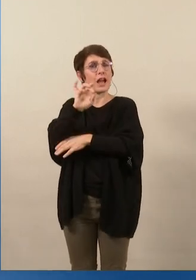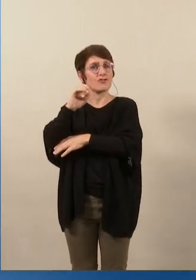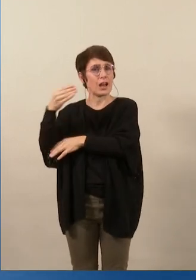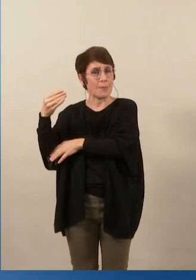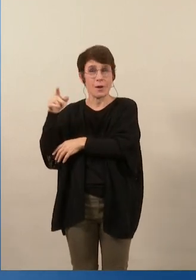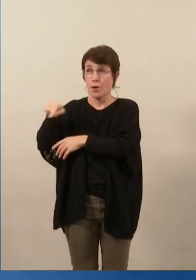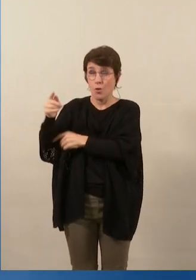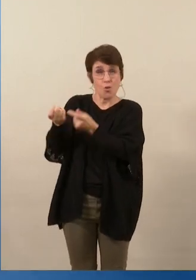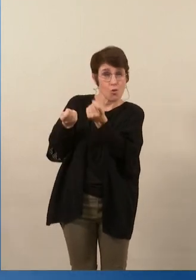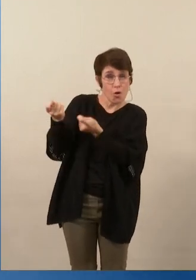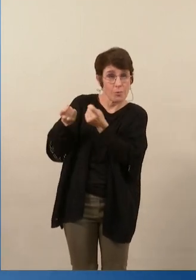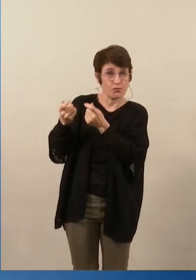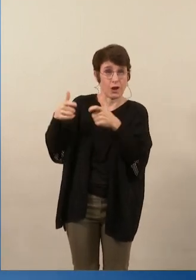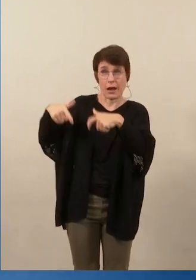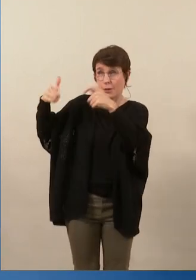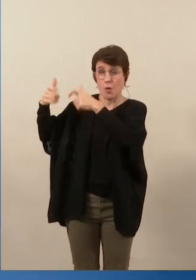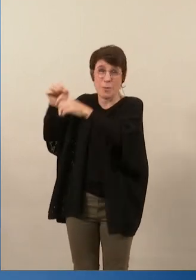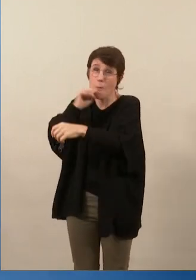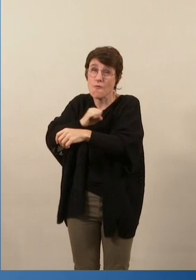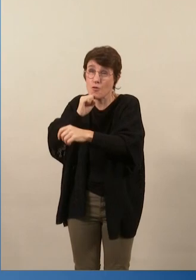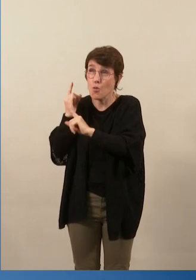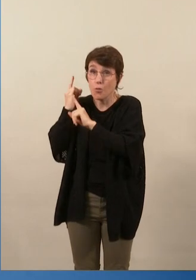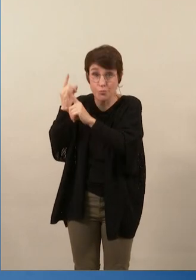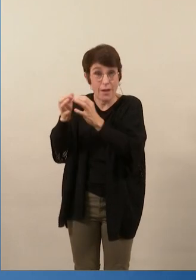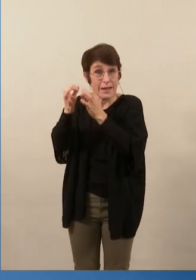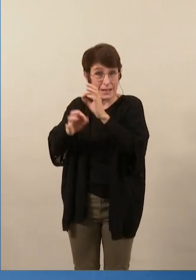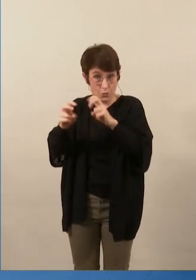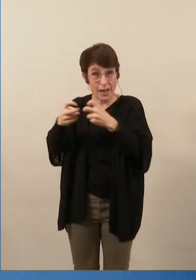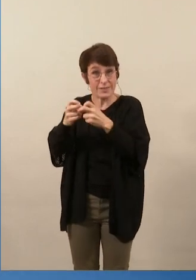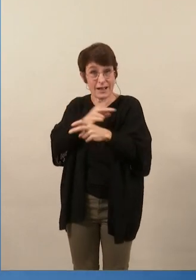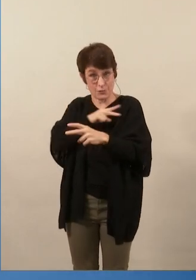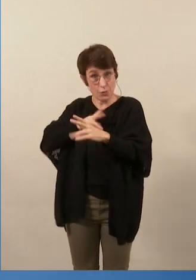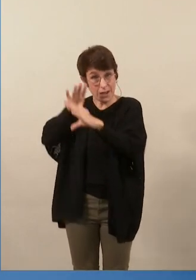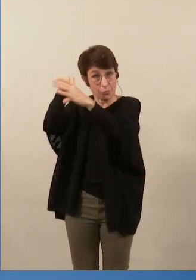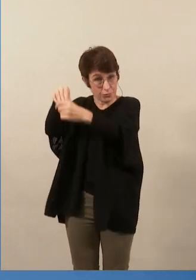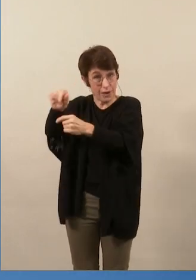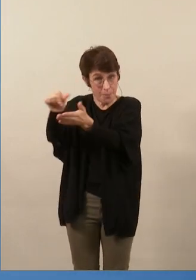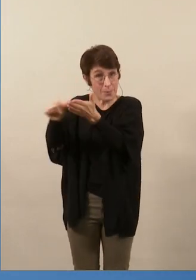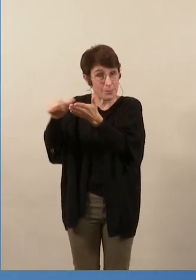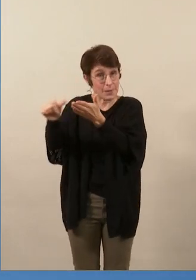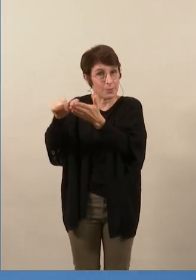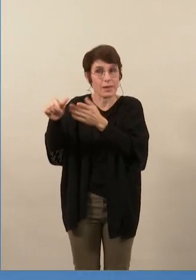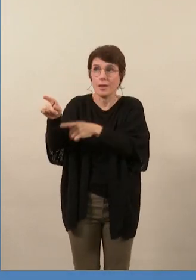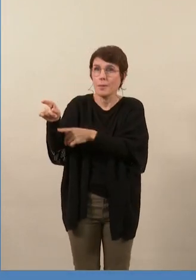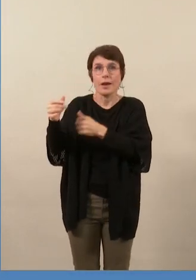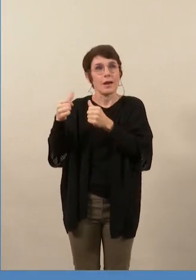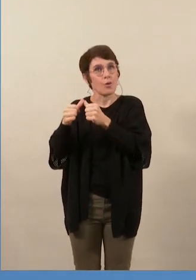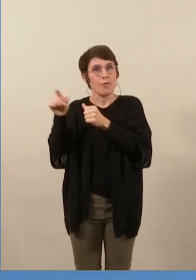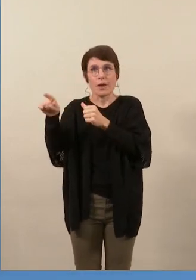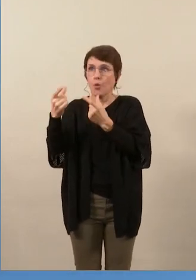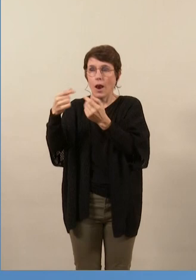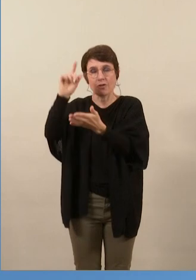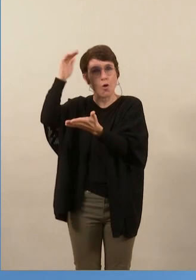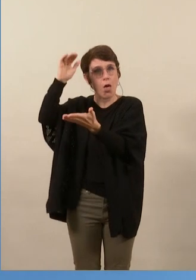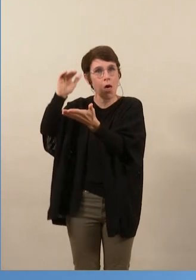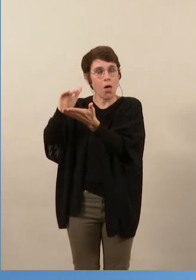qu'il gère fait qu'ils n'en sont plus exonérés ceci appelle compensation pour ne pas oblitérer leurs fonds propres